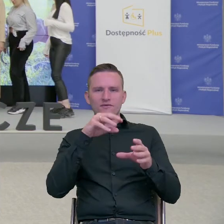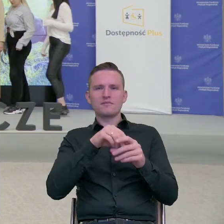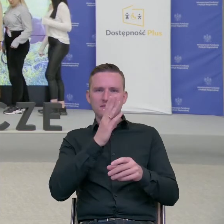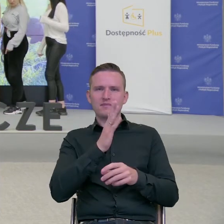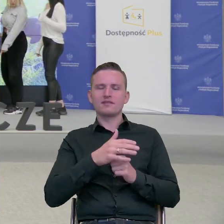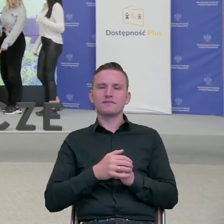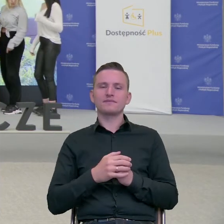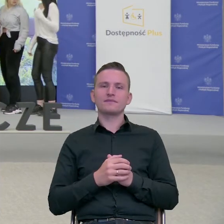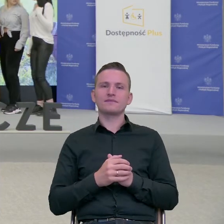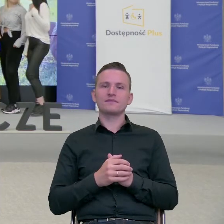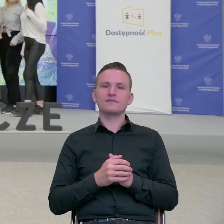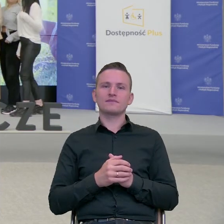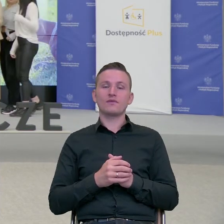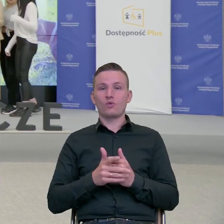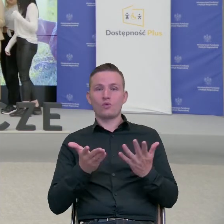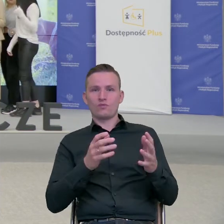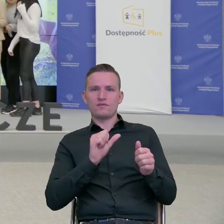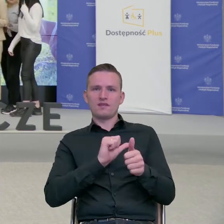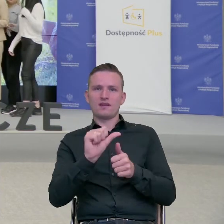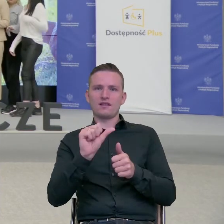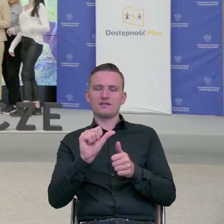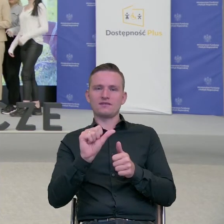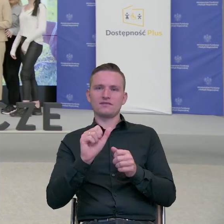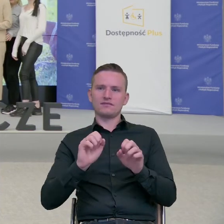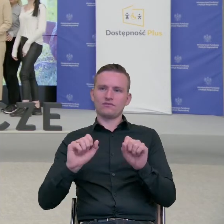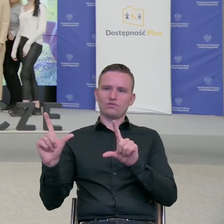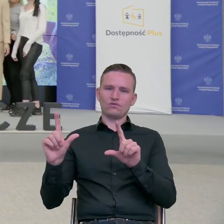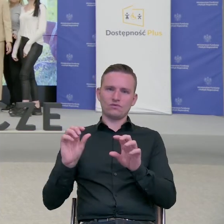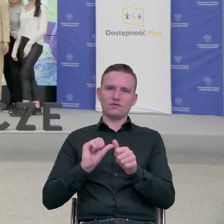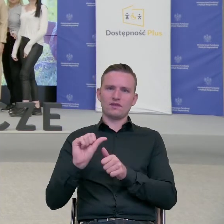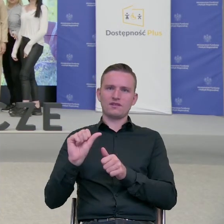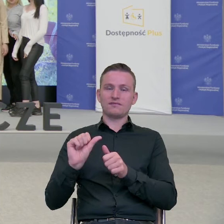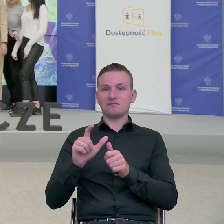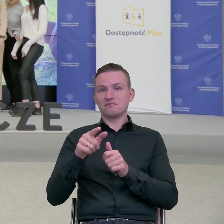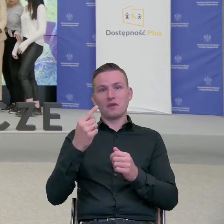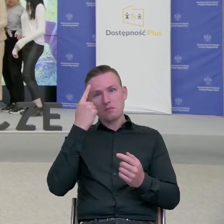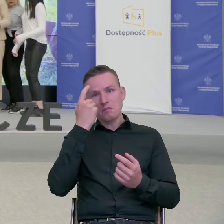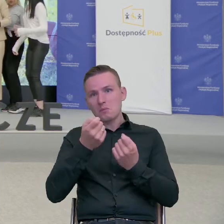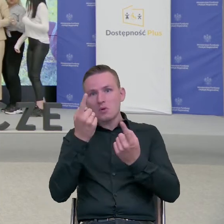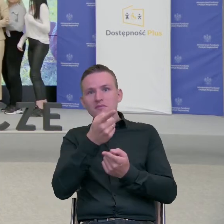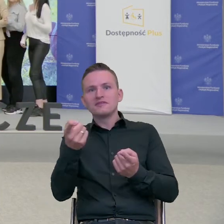odwrócić. A, tutaj jest, tak, właśnie. To teraz... Proszę bardzo, kombinujcie.